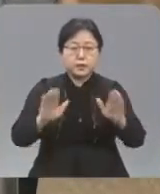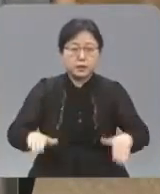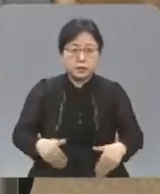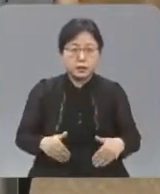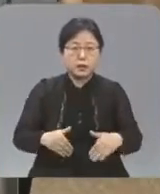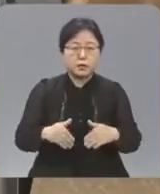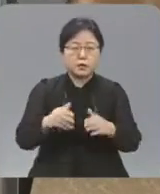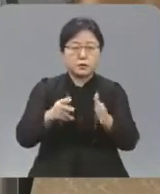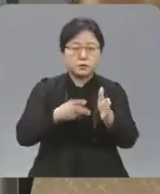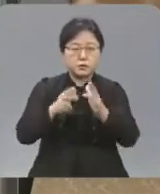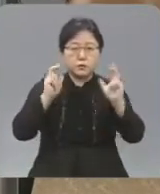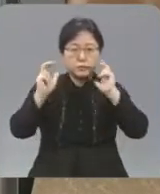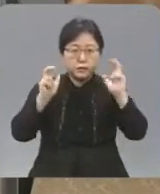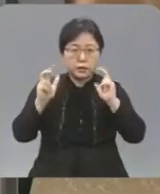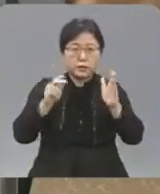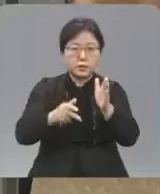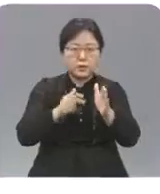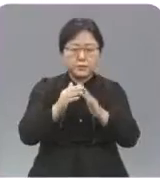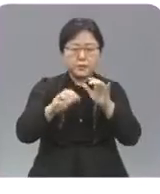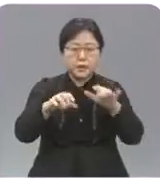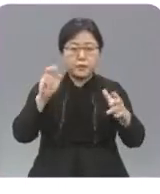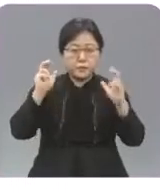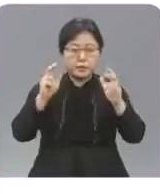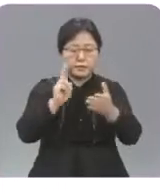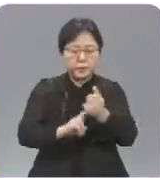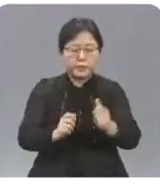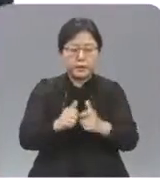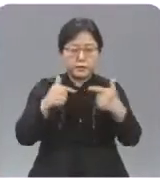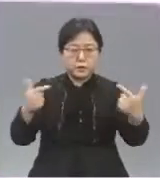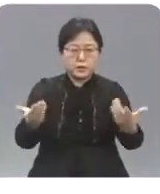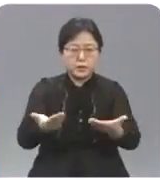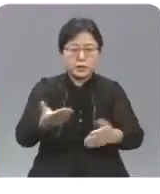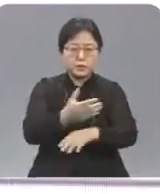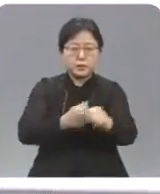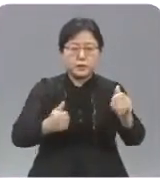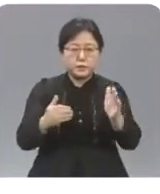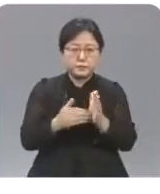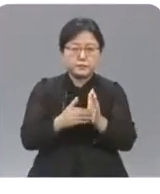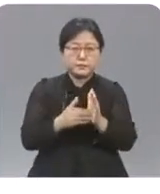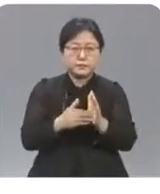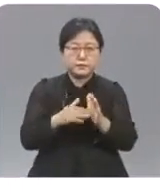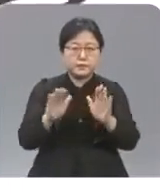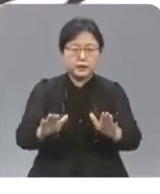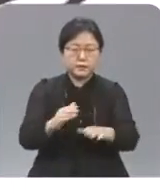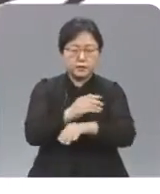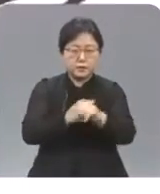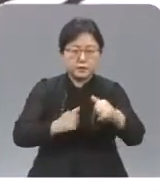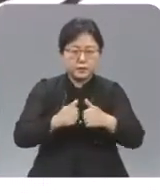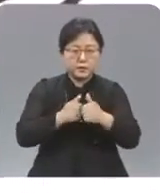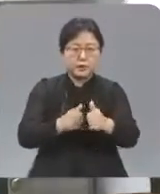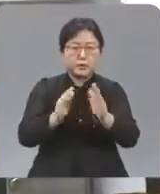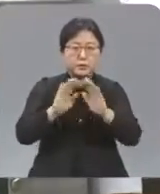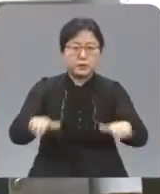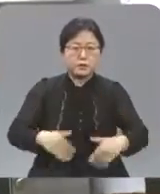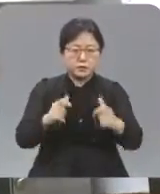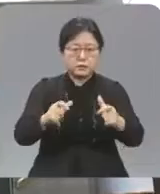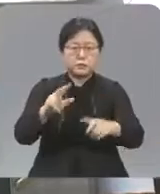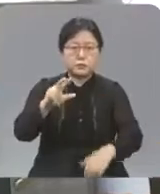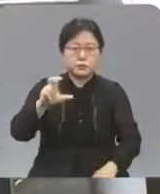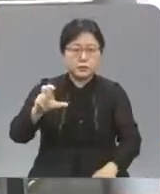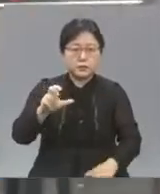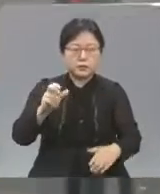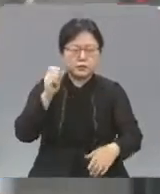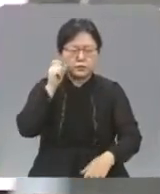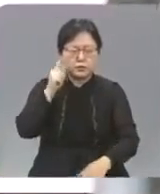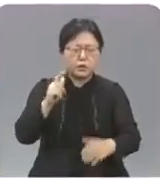전라남도와 코레일 유통이 전남 지역 마을기업 판로 확대를 위한 업무 협약을 체결했습니다. 이번 협약에 따라 전남 지역 25개